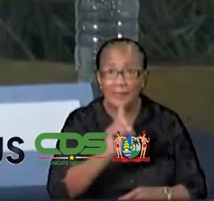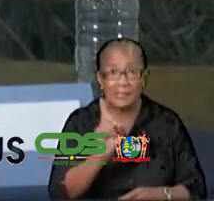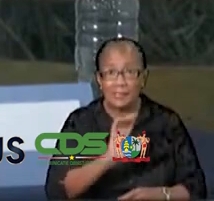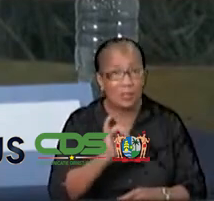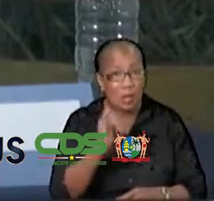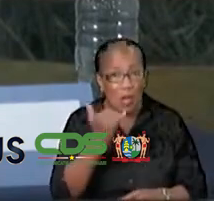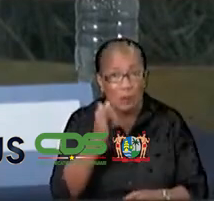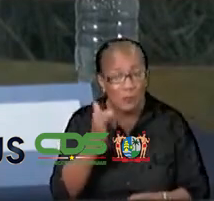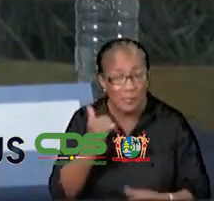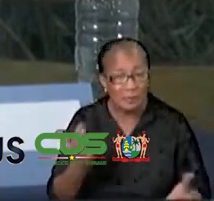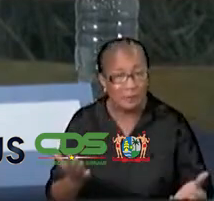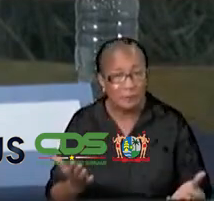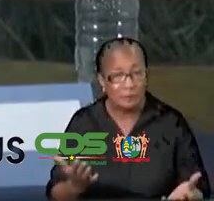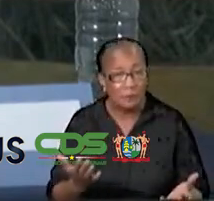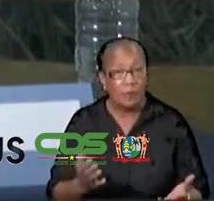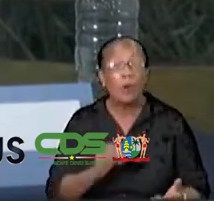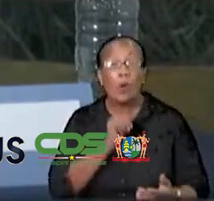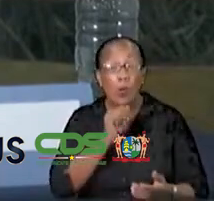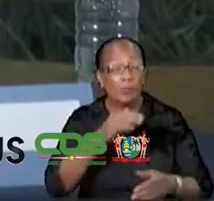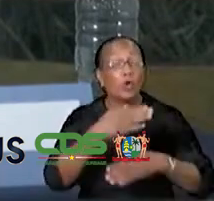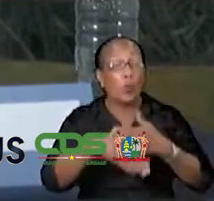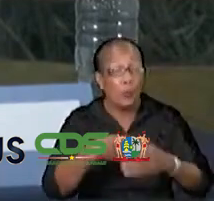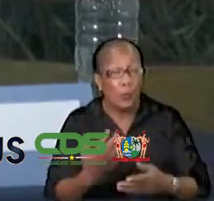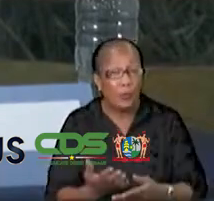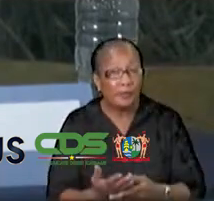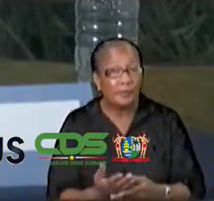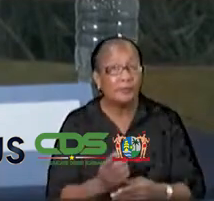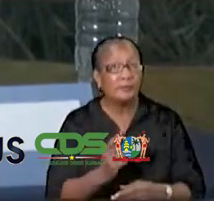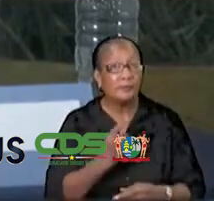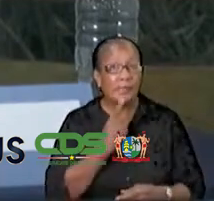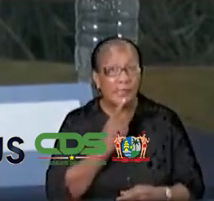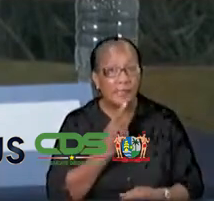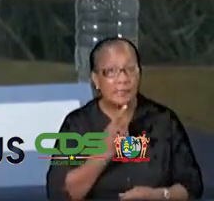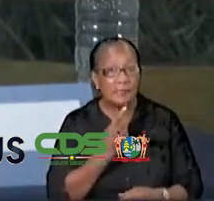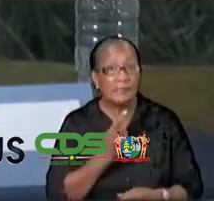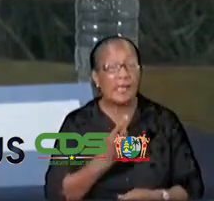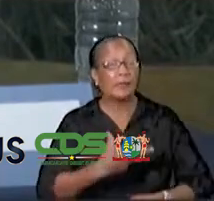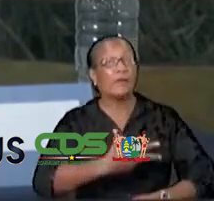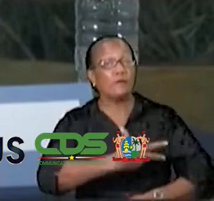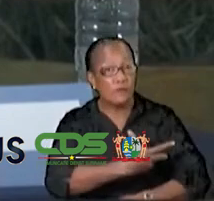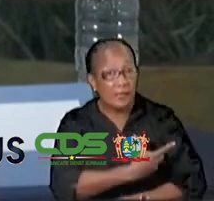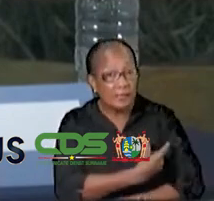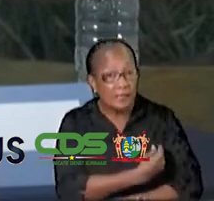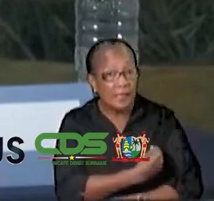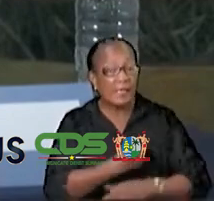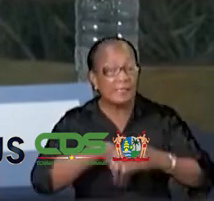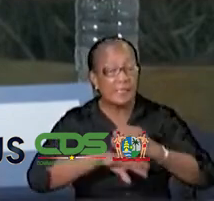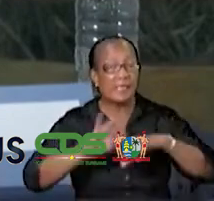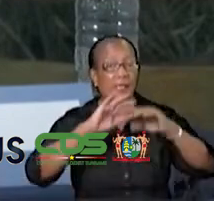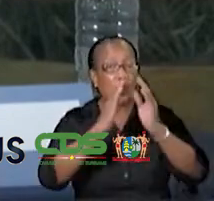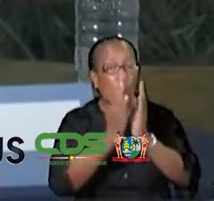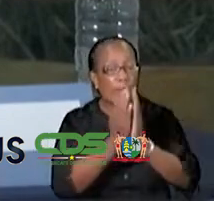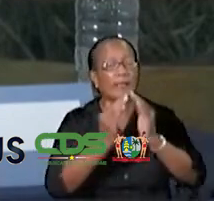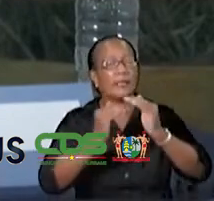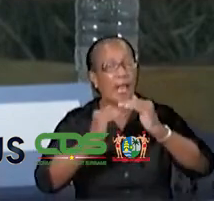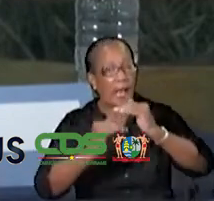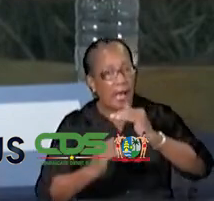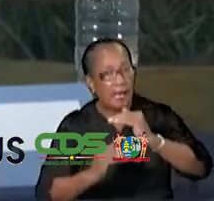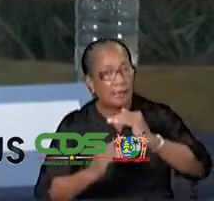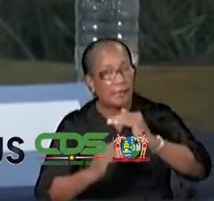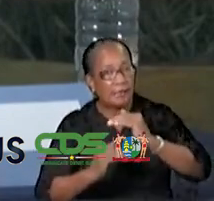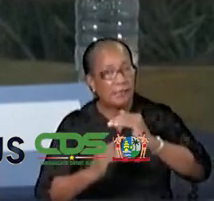geval. Wat er gebeurt namelijk is dat de vaccinatiegraad in de wereld nog te laag is,